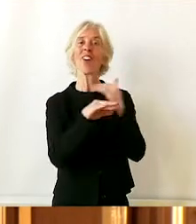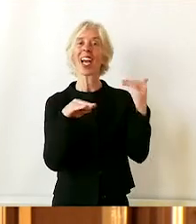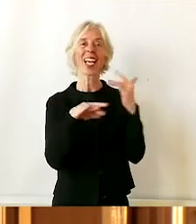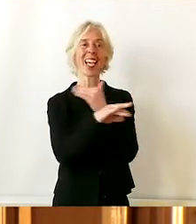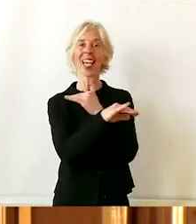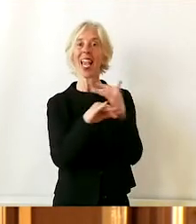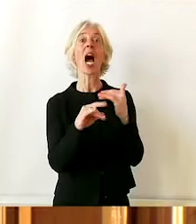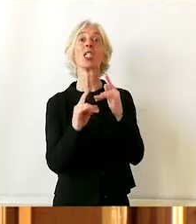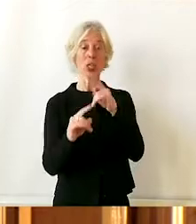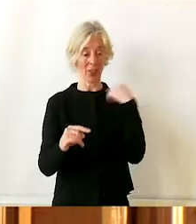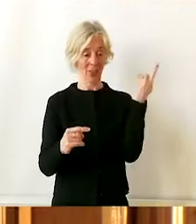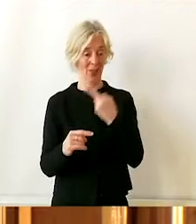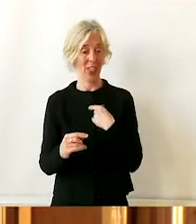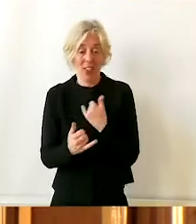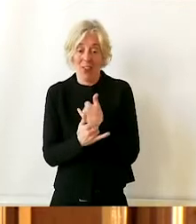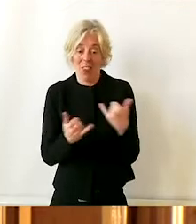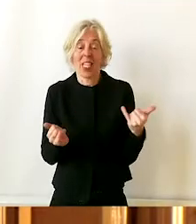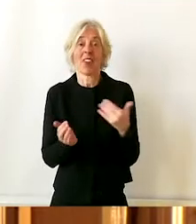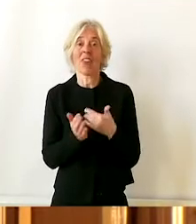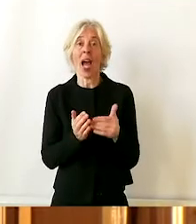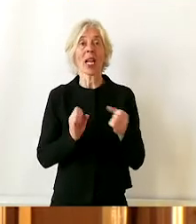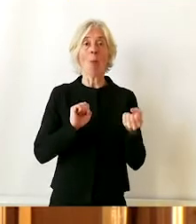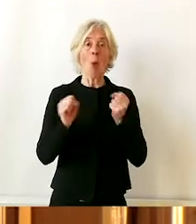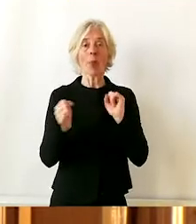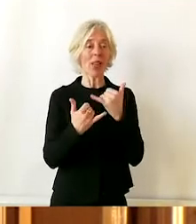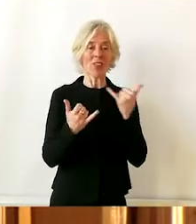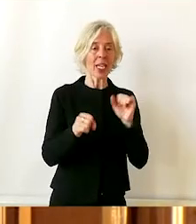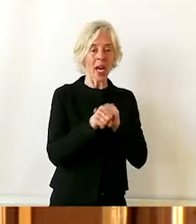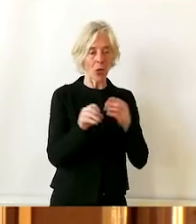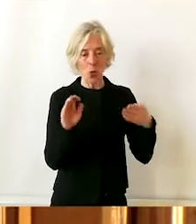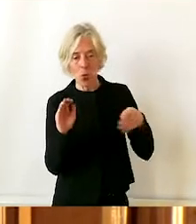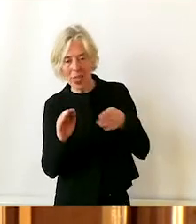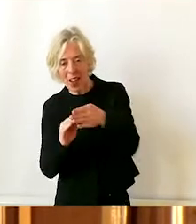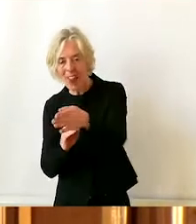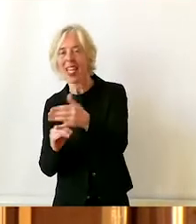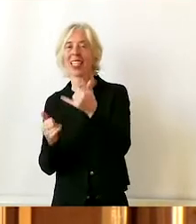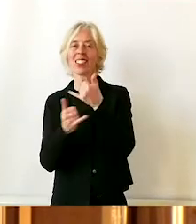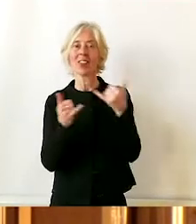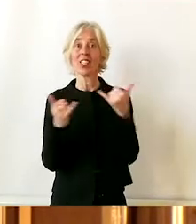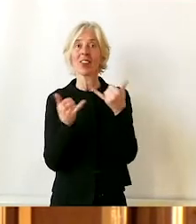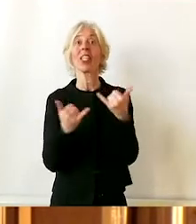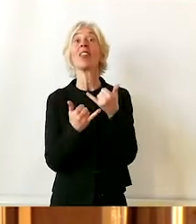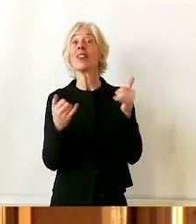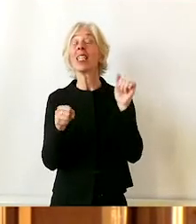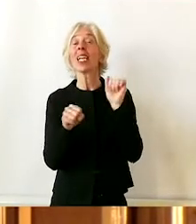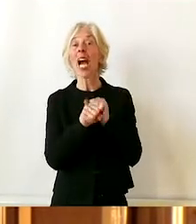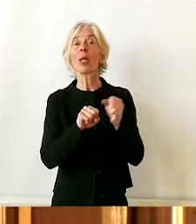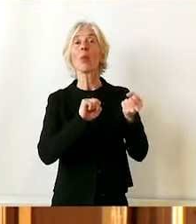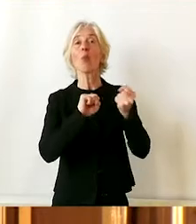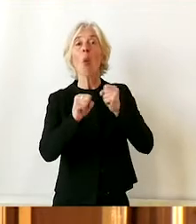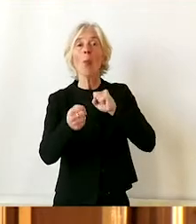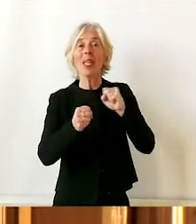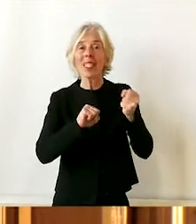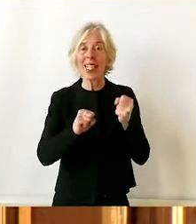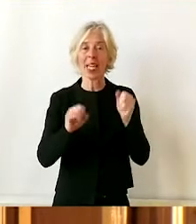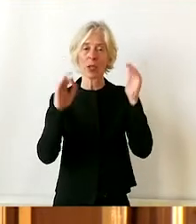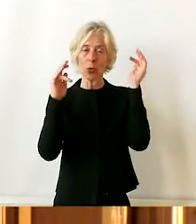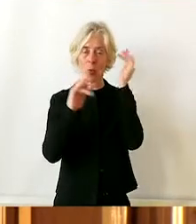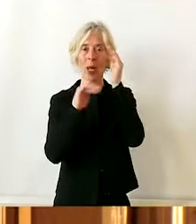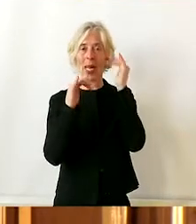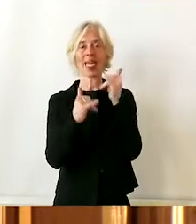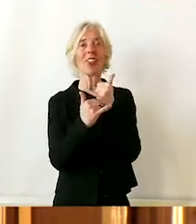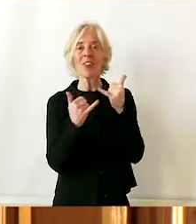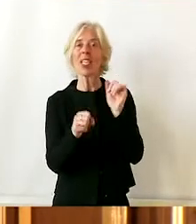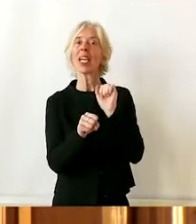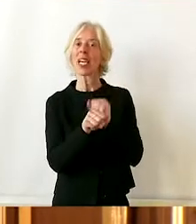miteinander mobil sein wollen und wie wir vor allem auch mit innovativen, klimagerechten und zeitgemäßen Mobilitätslösungen auch umgehen. Wir